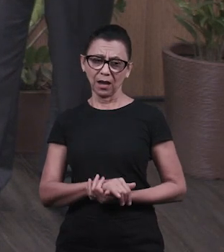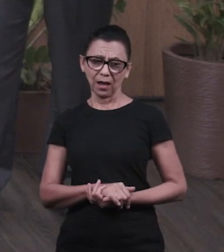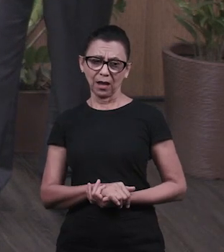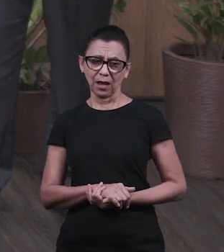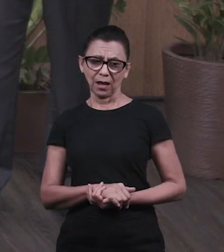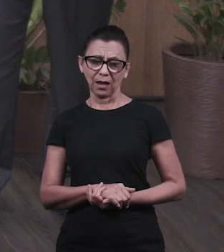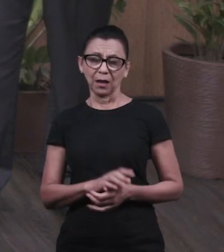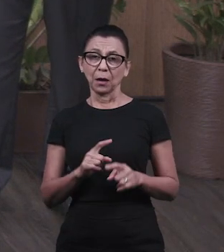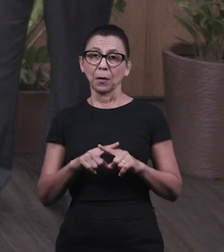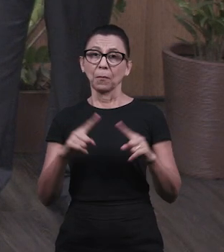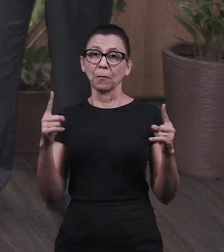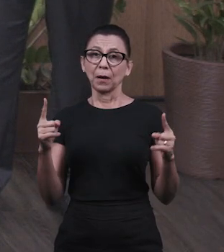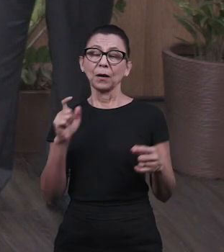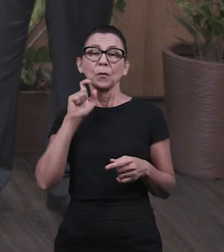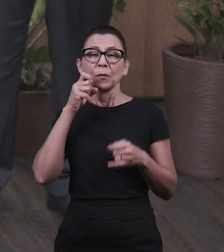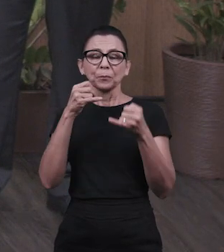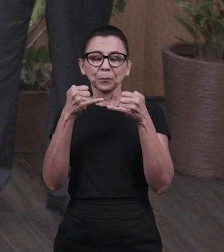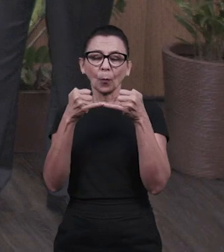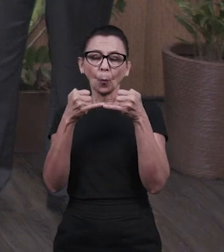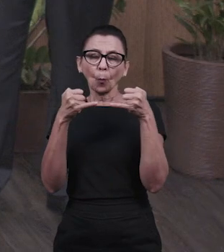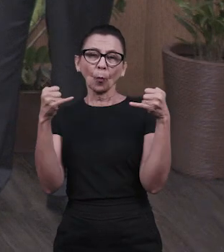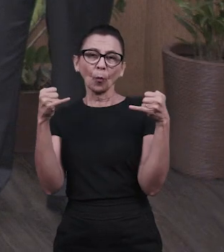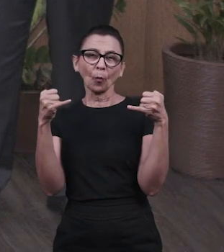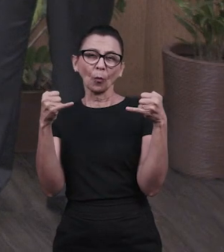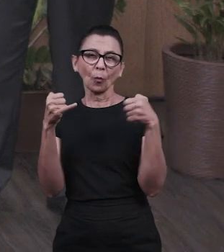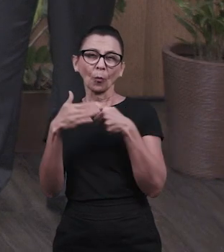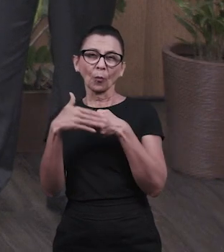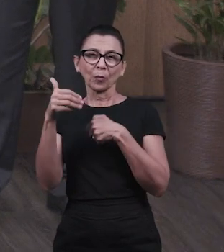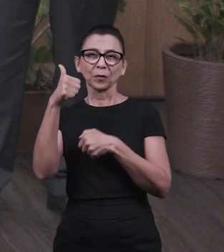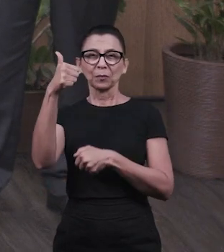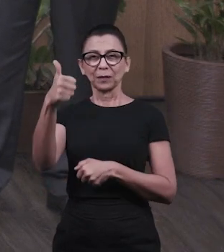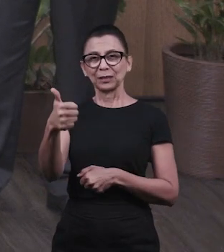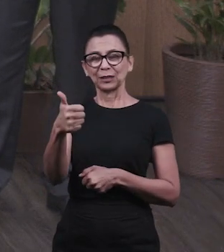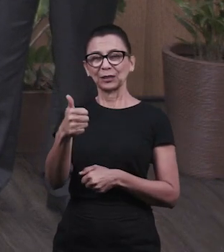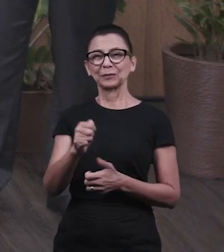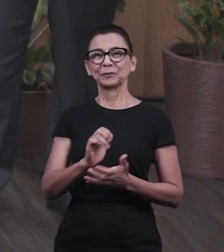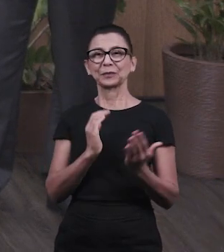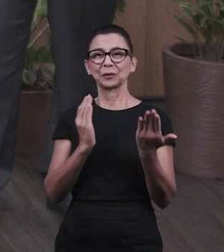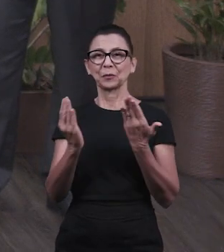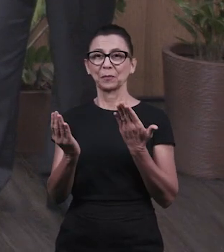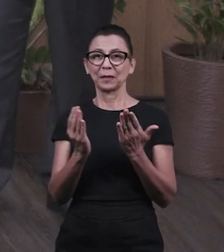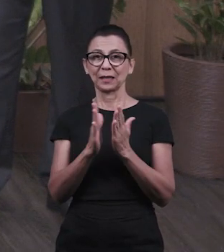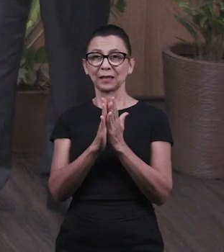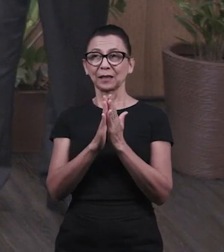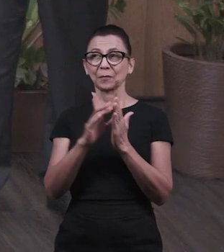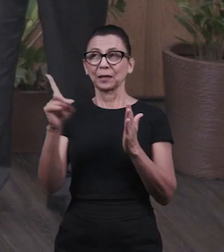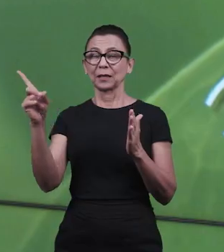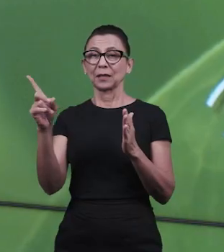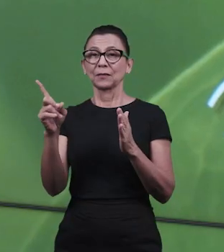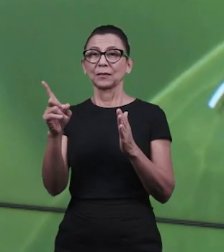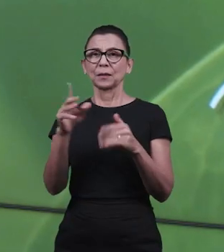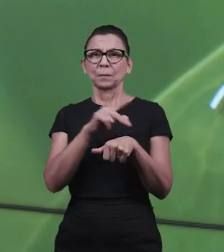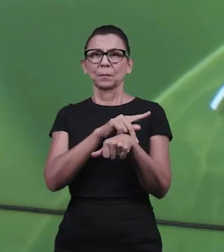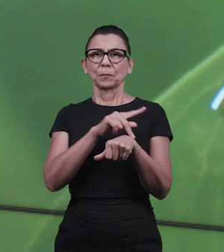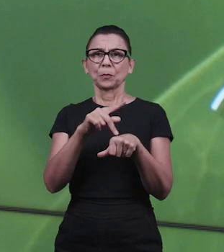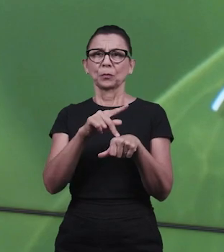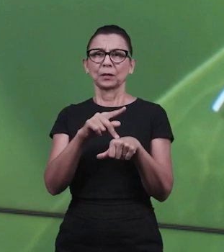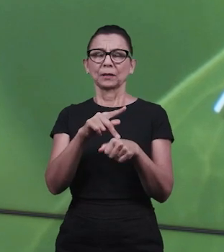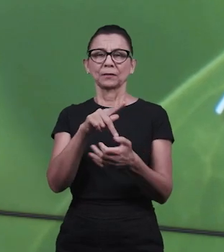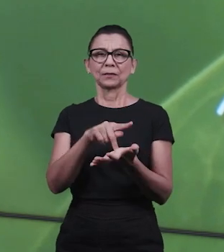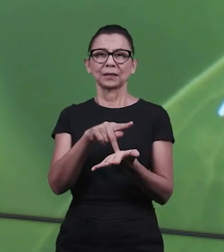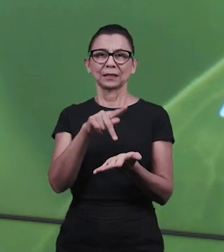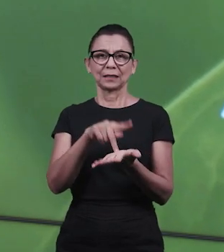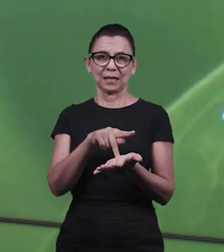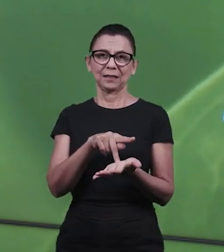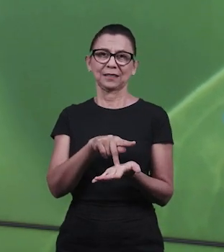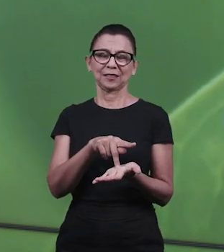Почему? Потому что это Слово Божие, чистое и истинное. Господь Иисус